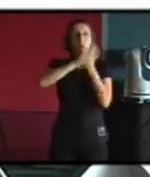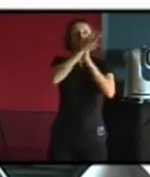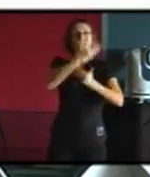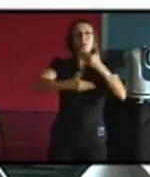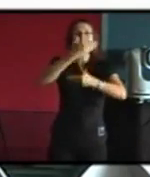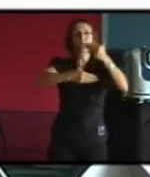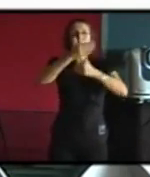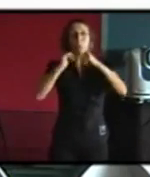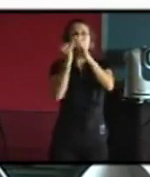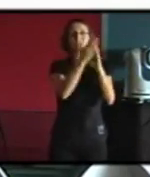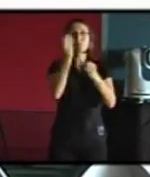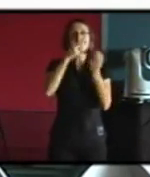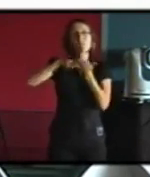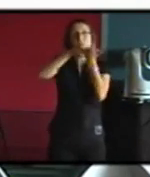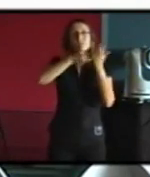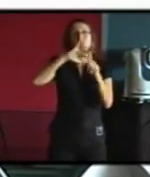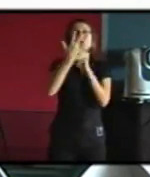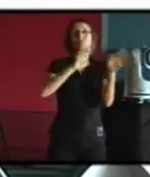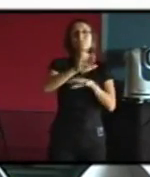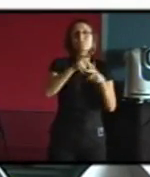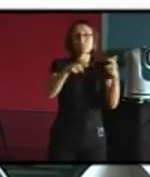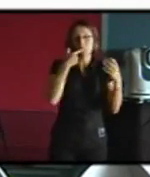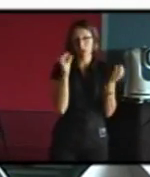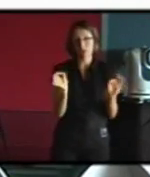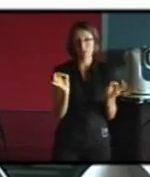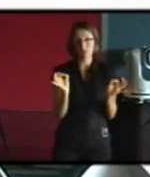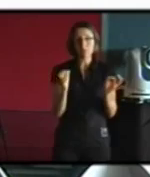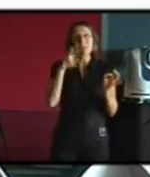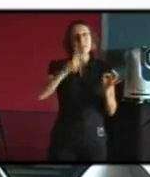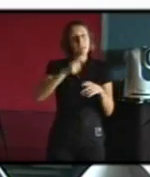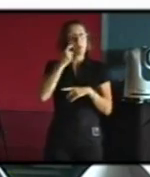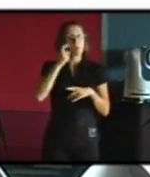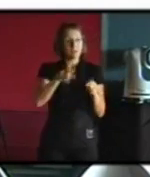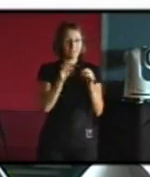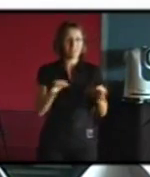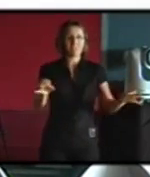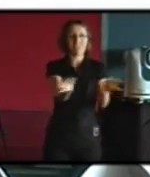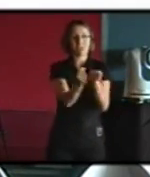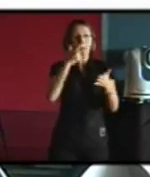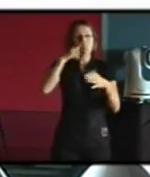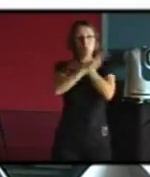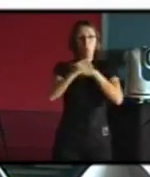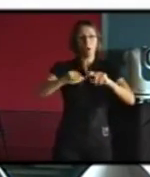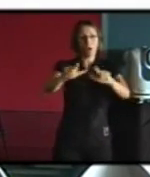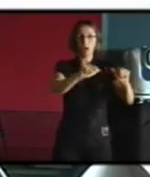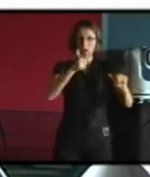ce soit. Mais sur les assiettes foncières sur lesquelles sont ces bureaux, il existe un marché, donc c'est une chance. Donc je pense que.